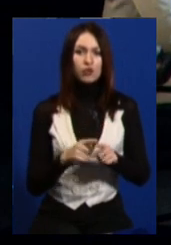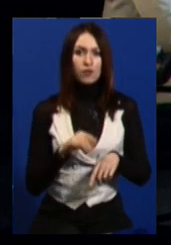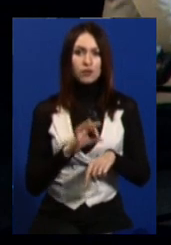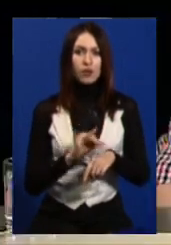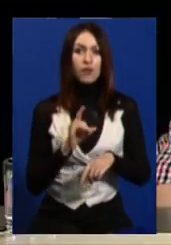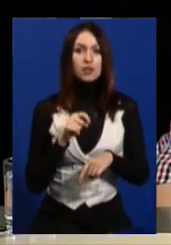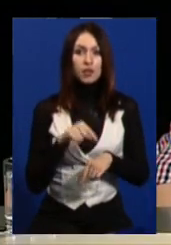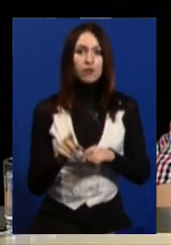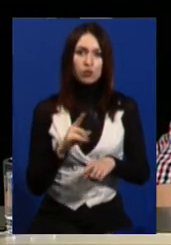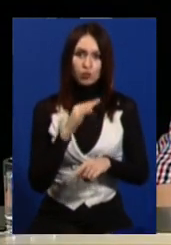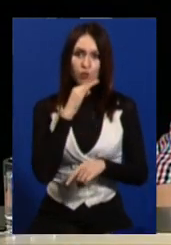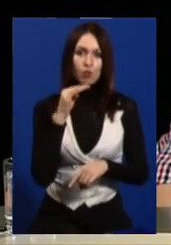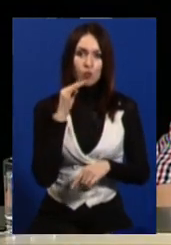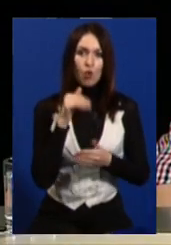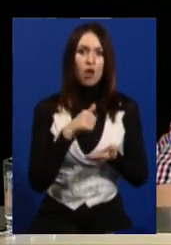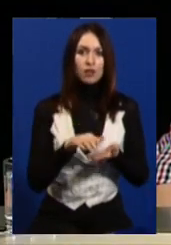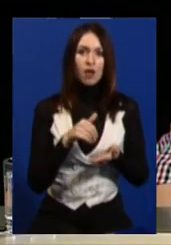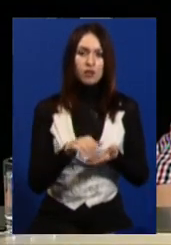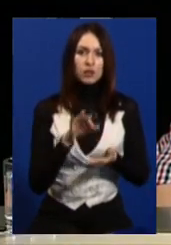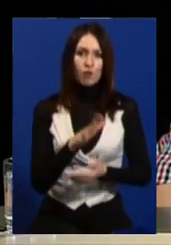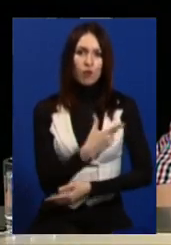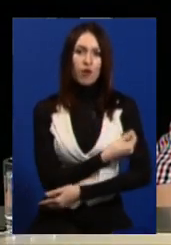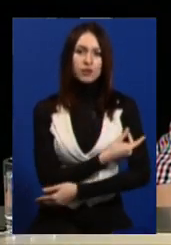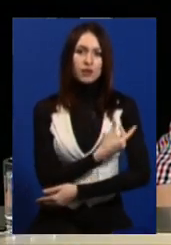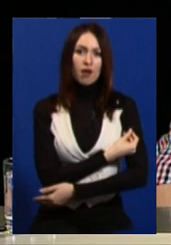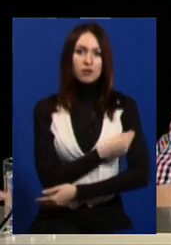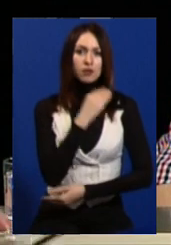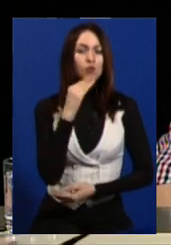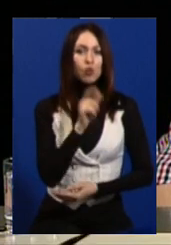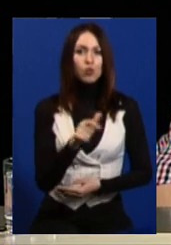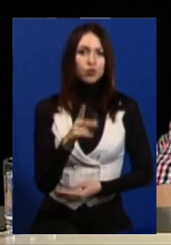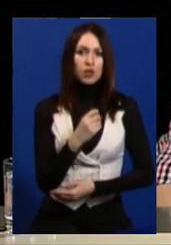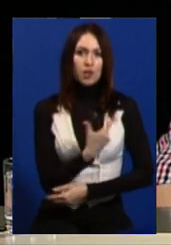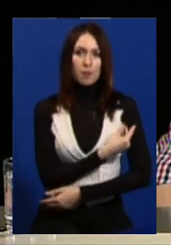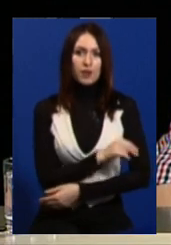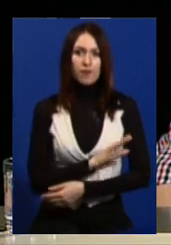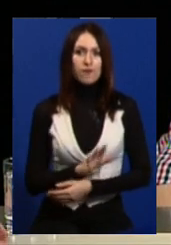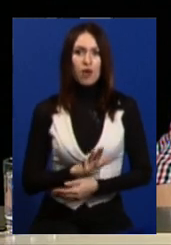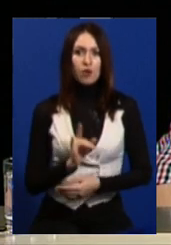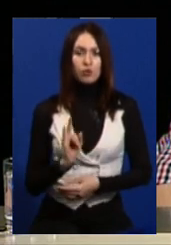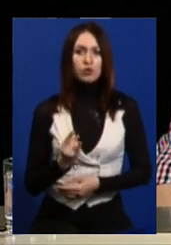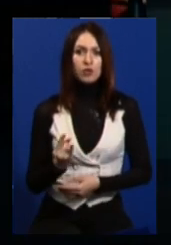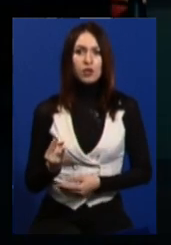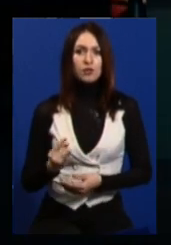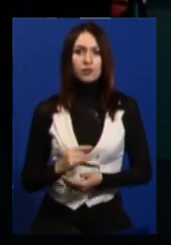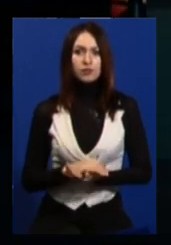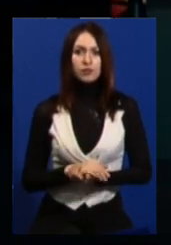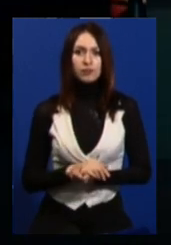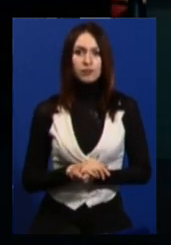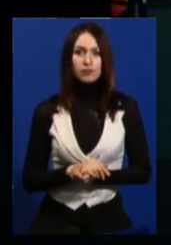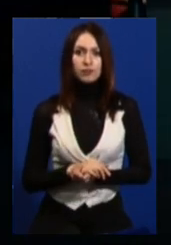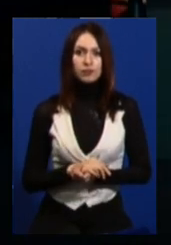Из-за того, что много отказов от вакцинации. То есть много людей не прививают детей своих.